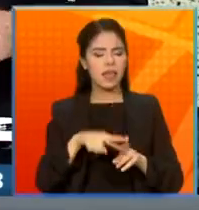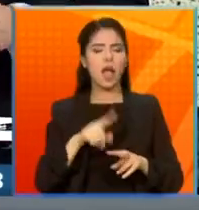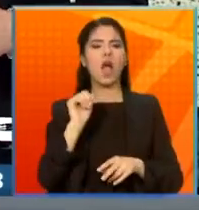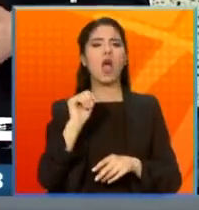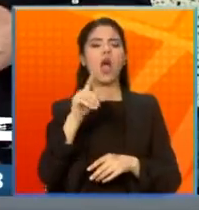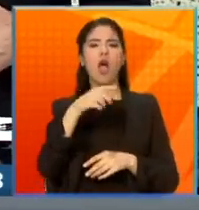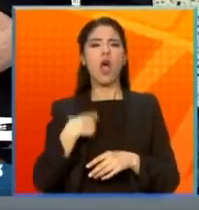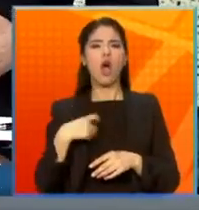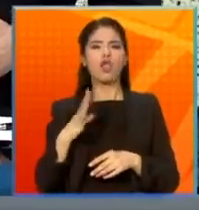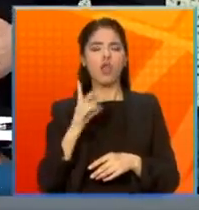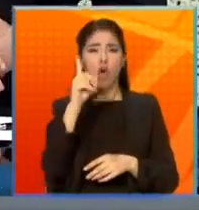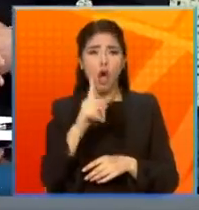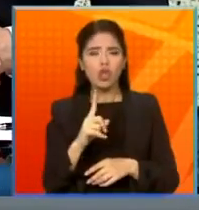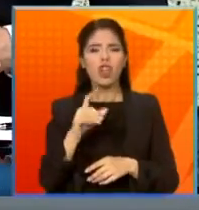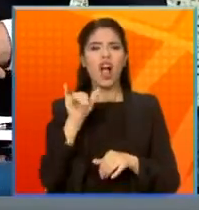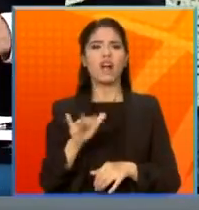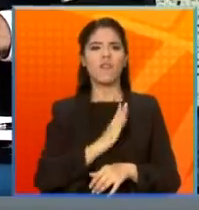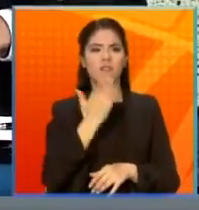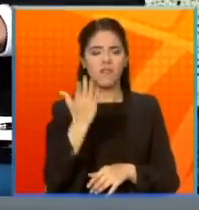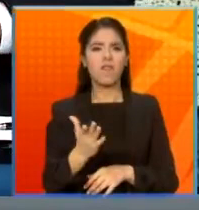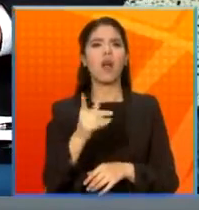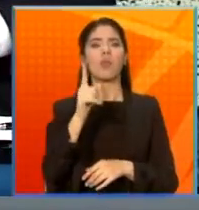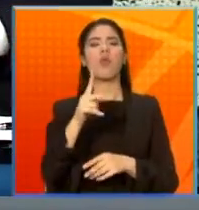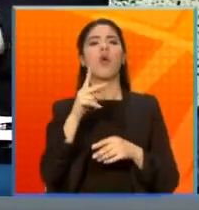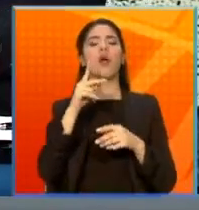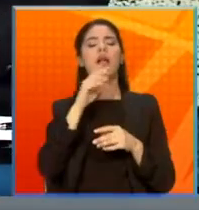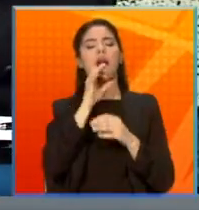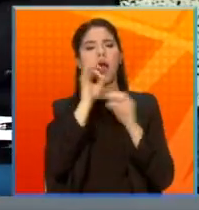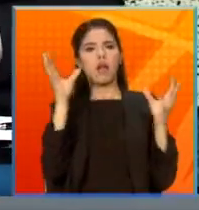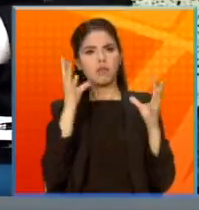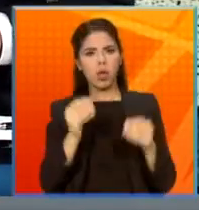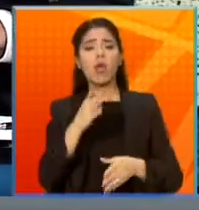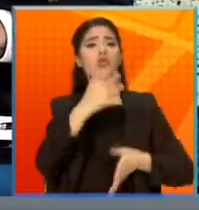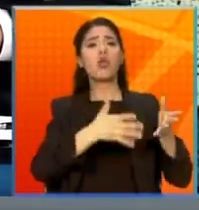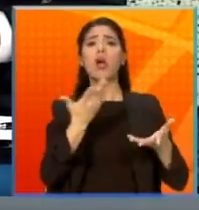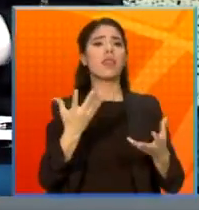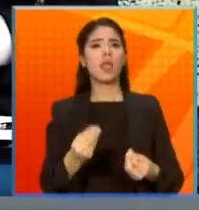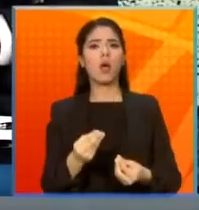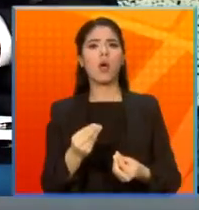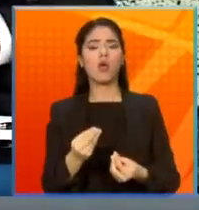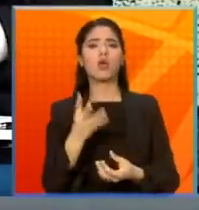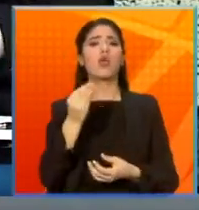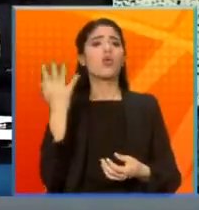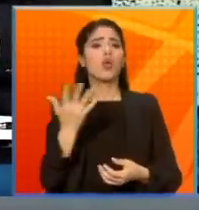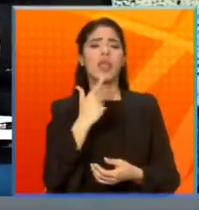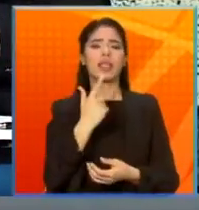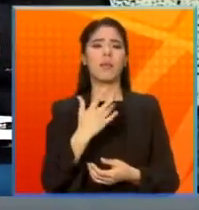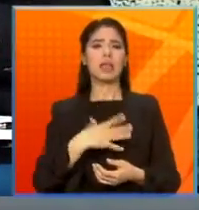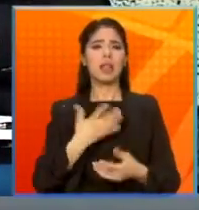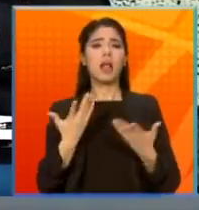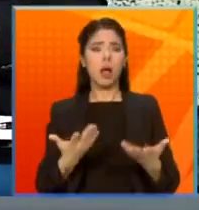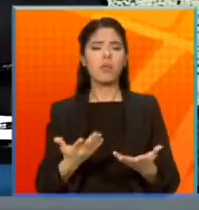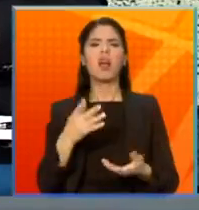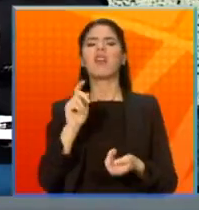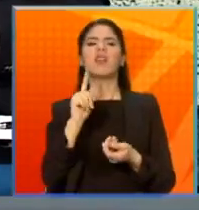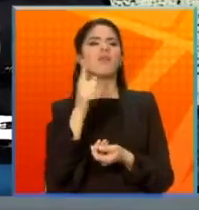yılı da yaya öncelikli trafik yılı ilan edildi. Peki sokakta ne değişti? Çok şey demek isterdik ama